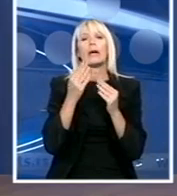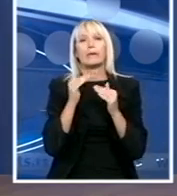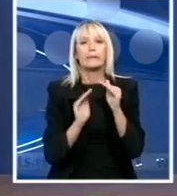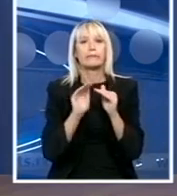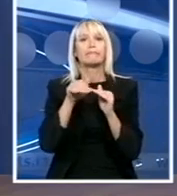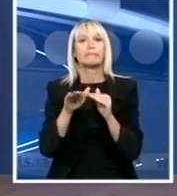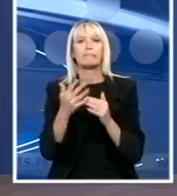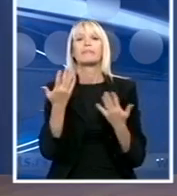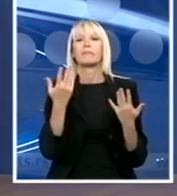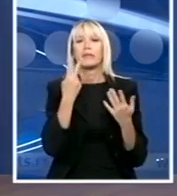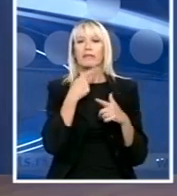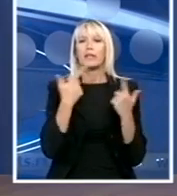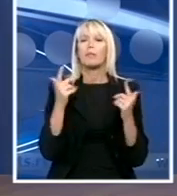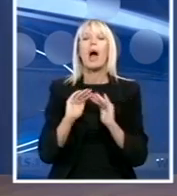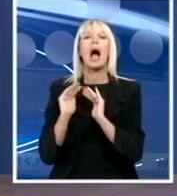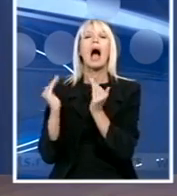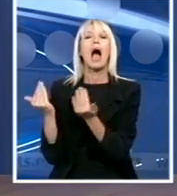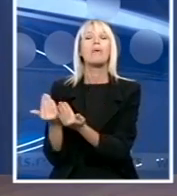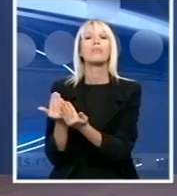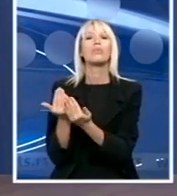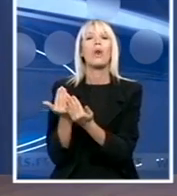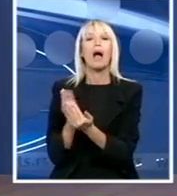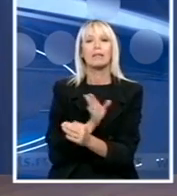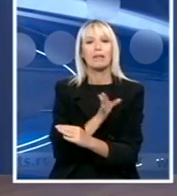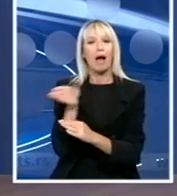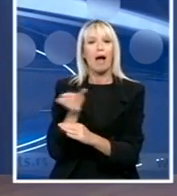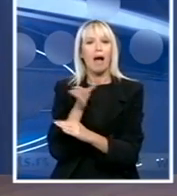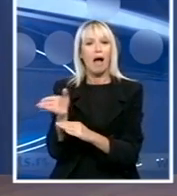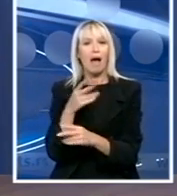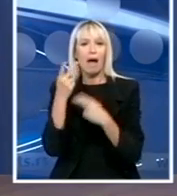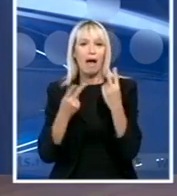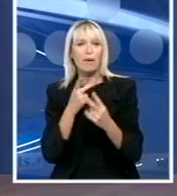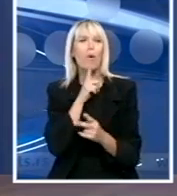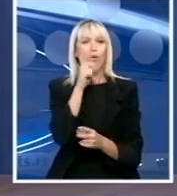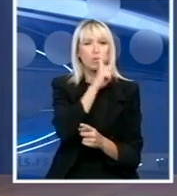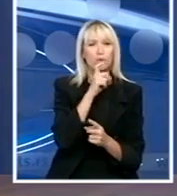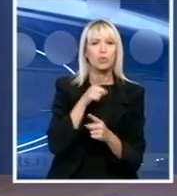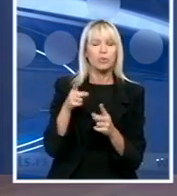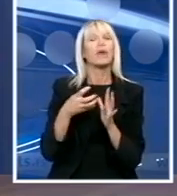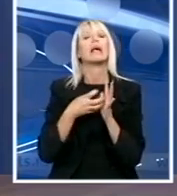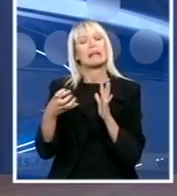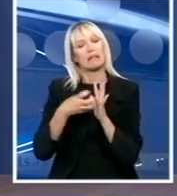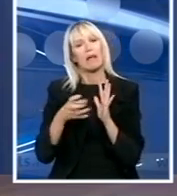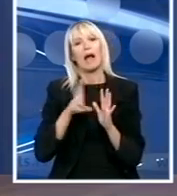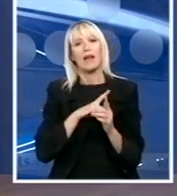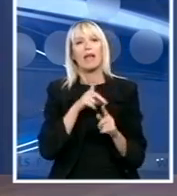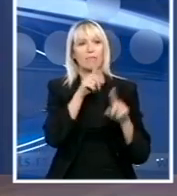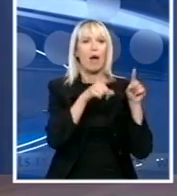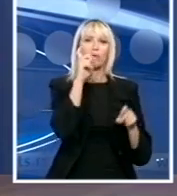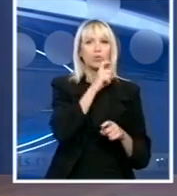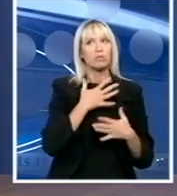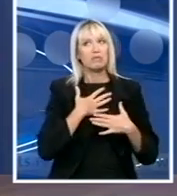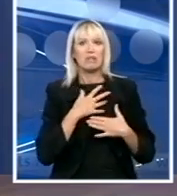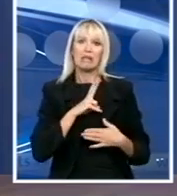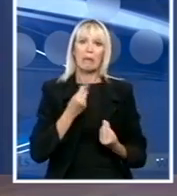da je pregled u ambulantama, COVID ambulantama, i dalje prisutan, i dalje se pojavljuju sumnje, ali se vrlo